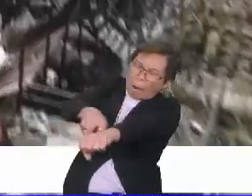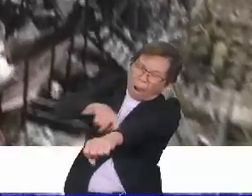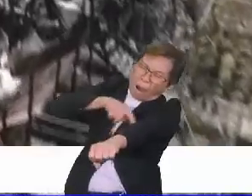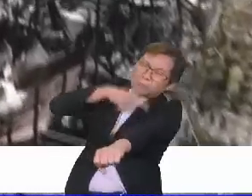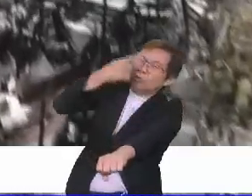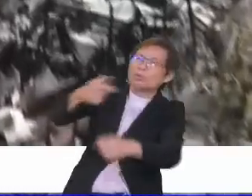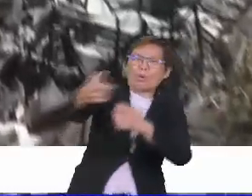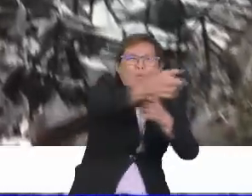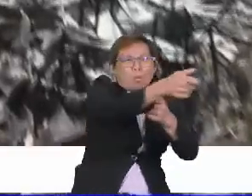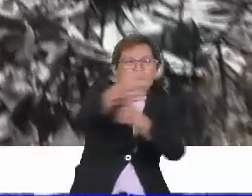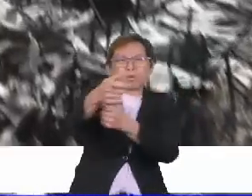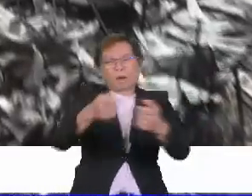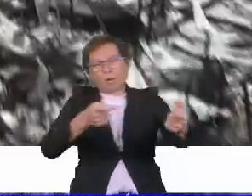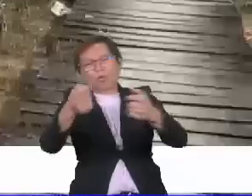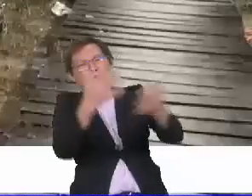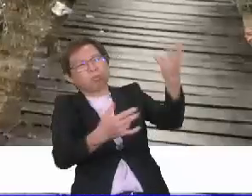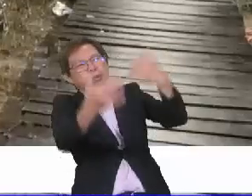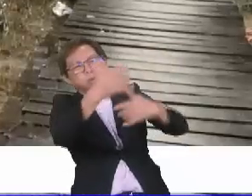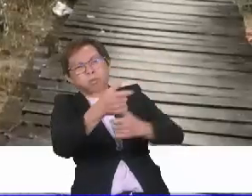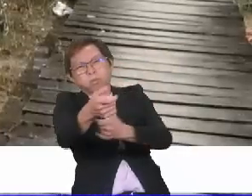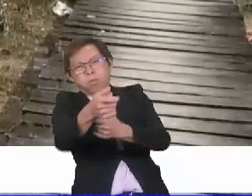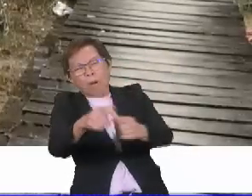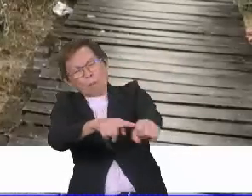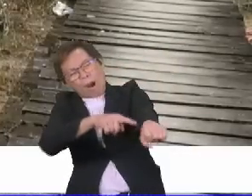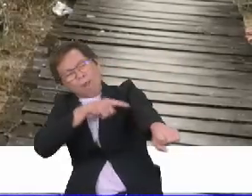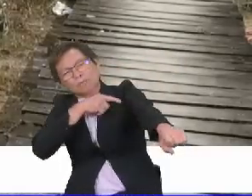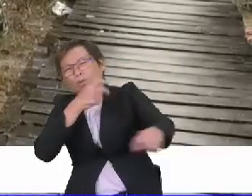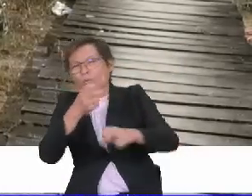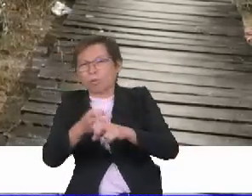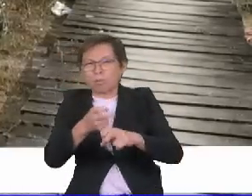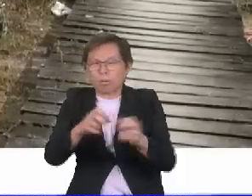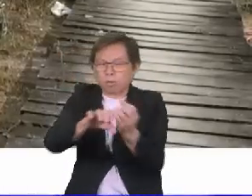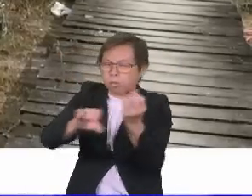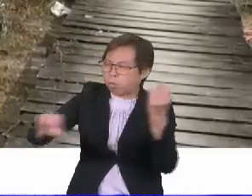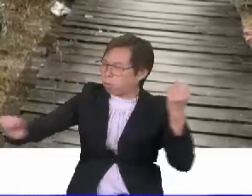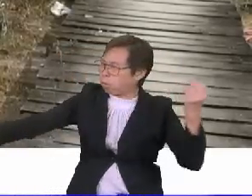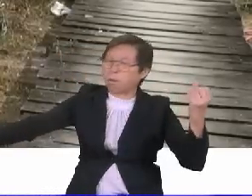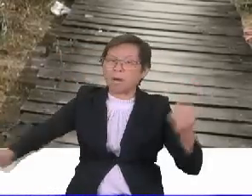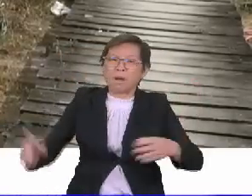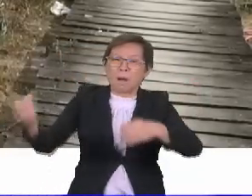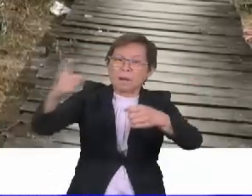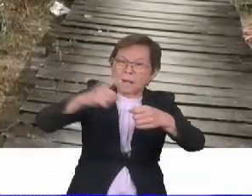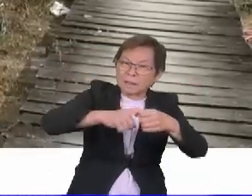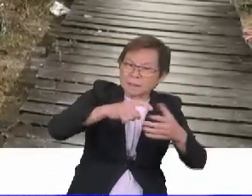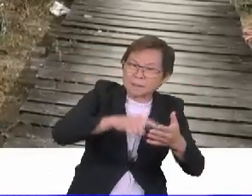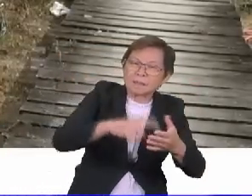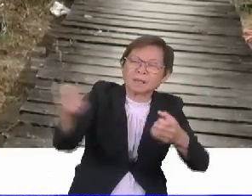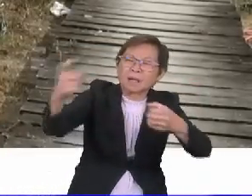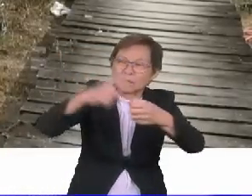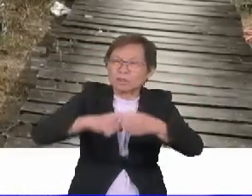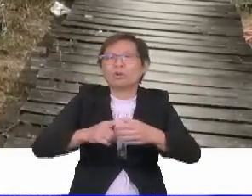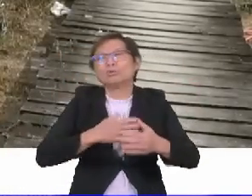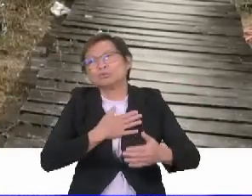pemadaman dan mengawal api Saya harap jabatan yang berkaitan dengan ini tolong